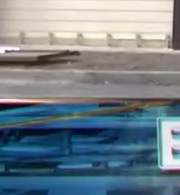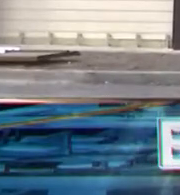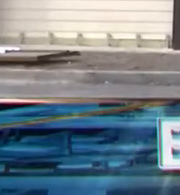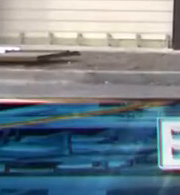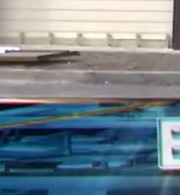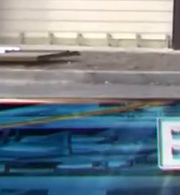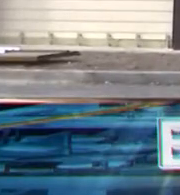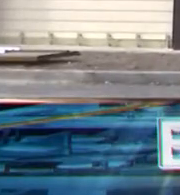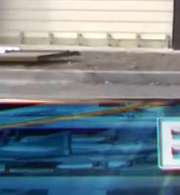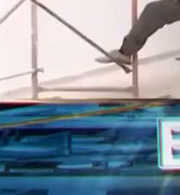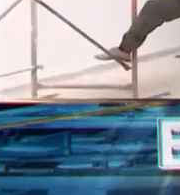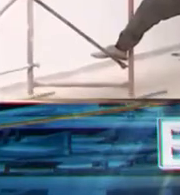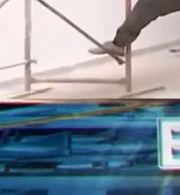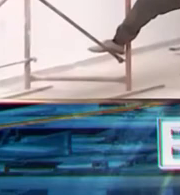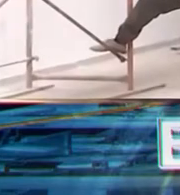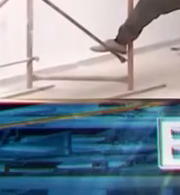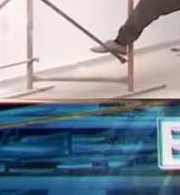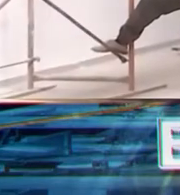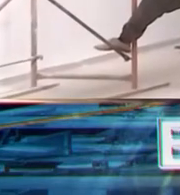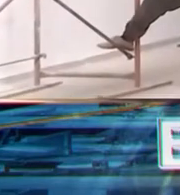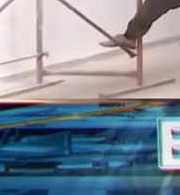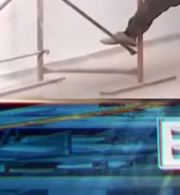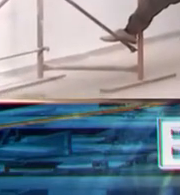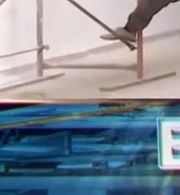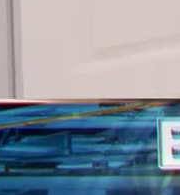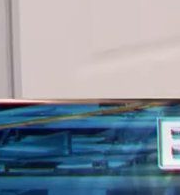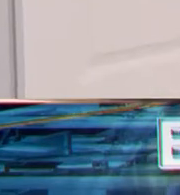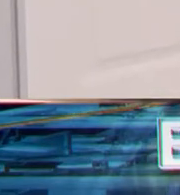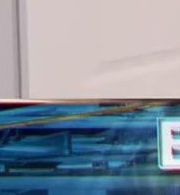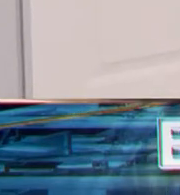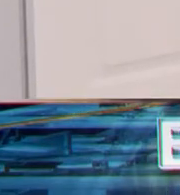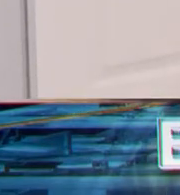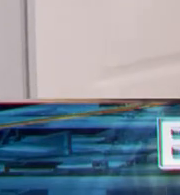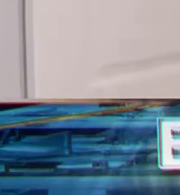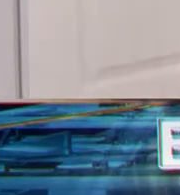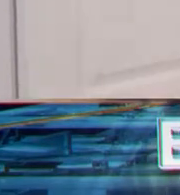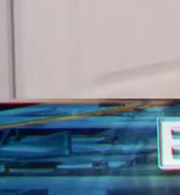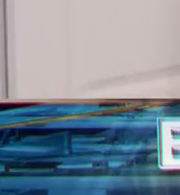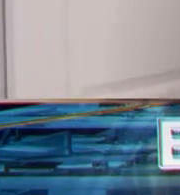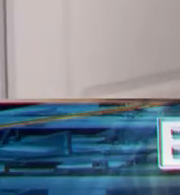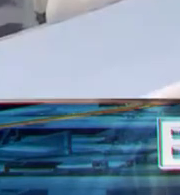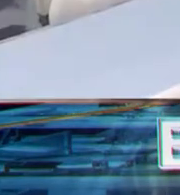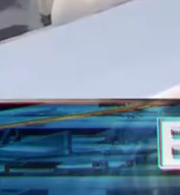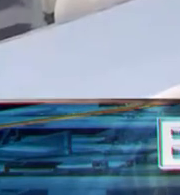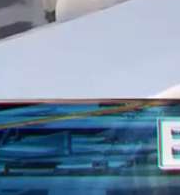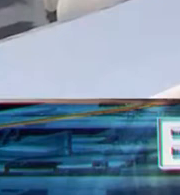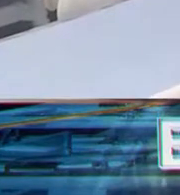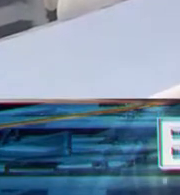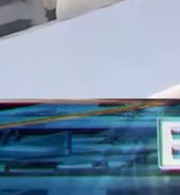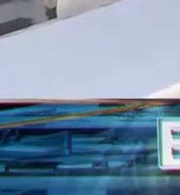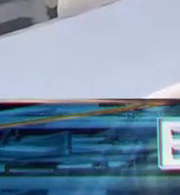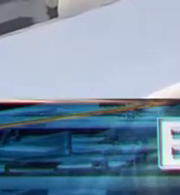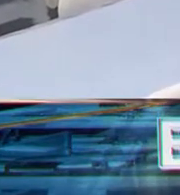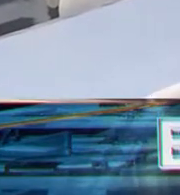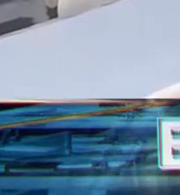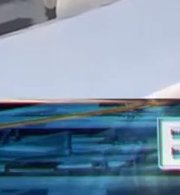Талап бар жерде табысты іс бар. Бүгін облыс әкімі Амандық Баталов Талдықорған қаласы мен Ескелді ауданындағы әлеуметтік нысандар құрылысы барысын